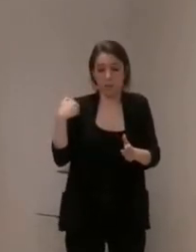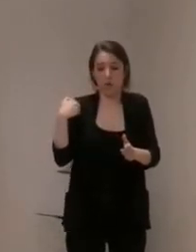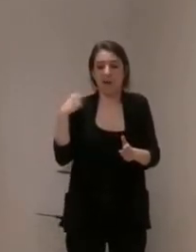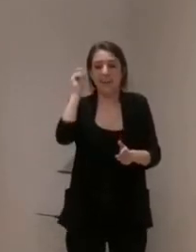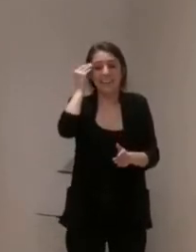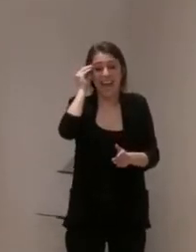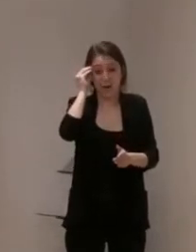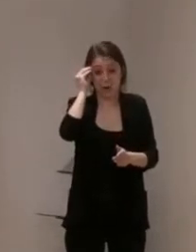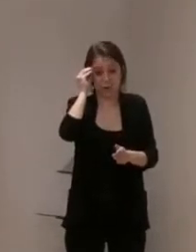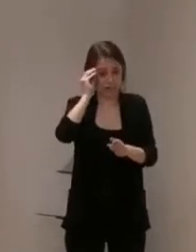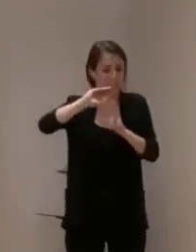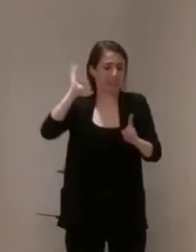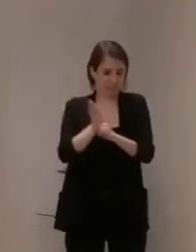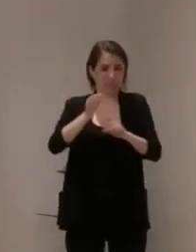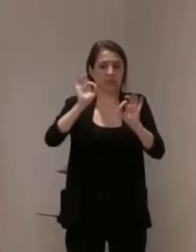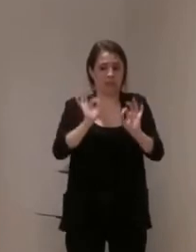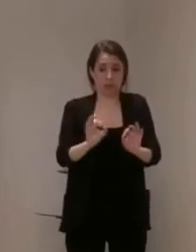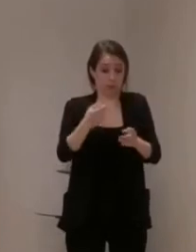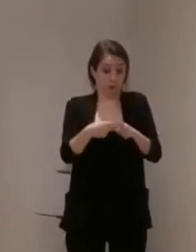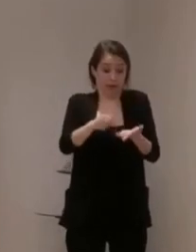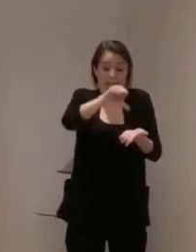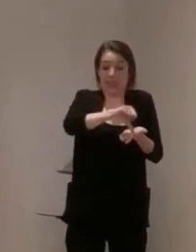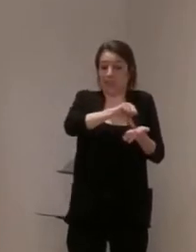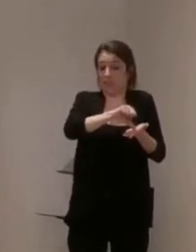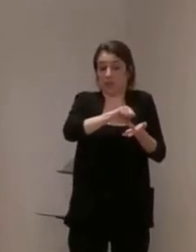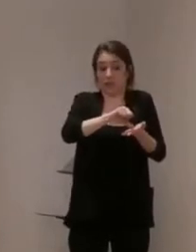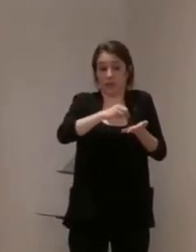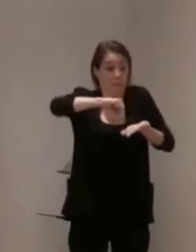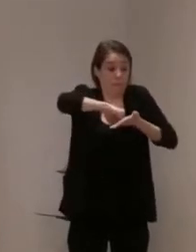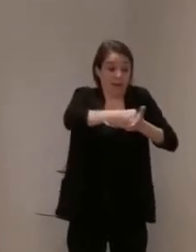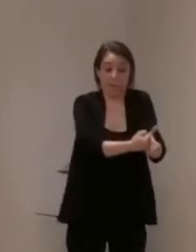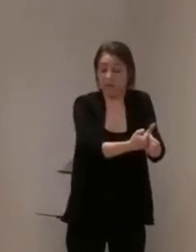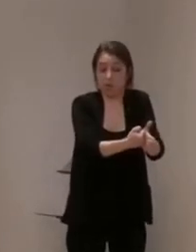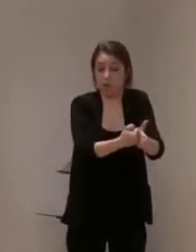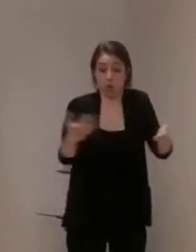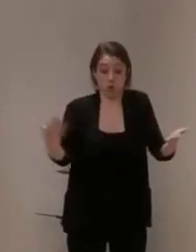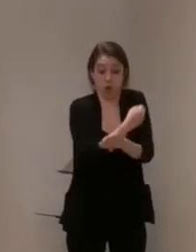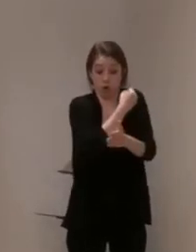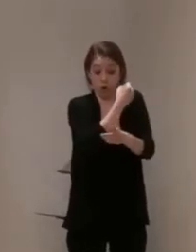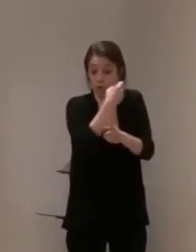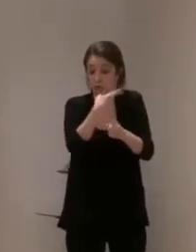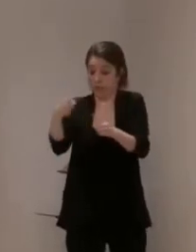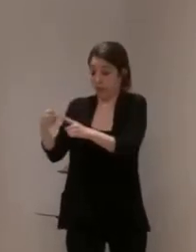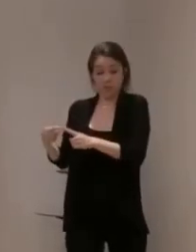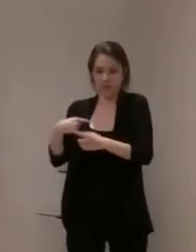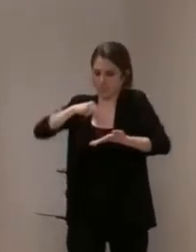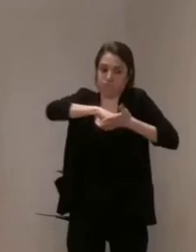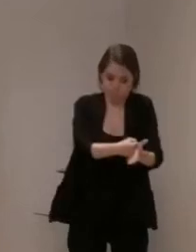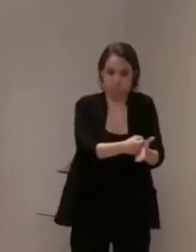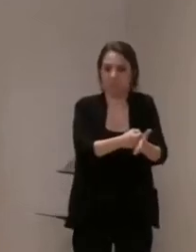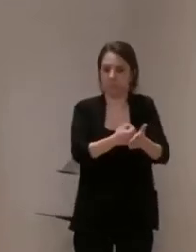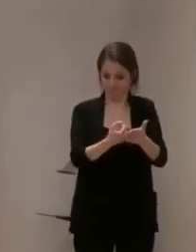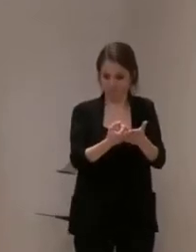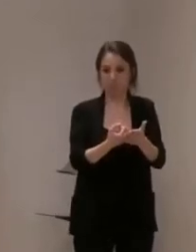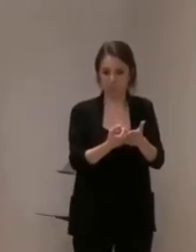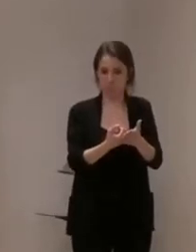gitano. O sigui que era un centre de repressió per tothom que era dissident, per tothom que era diferent.